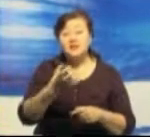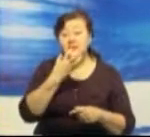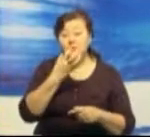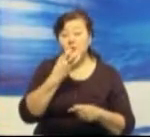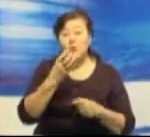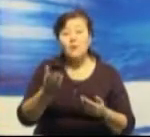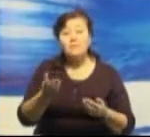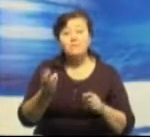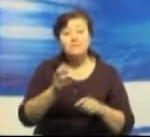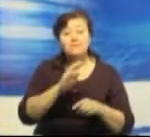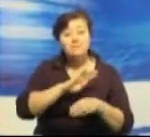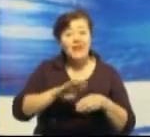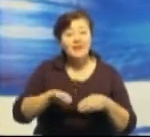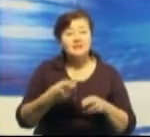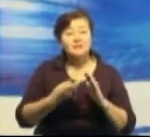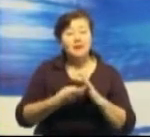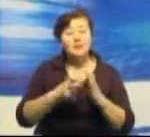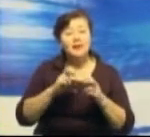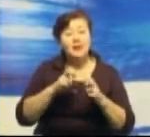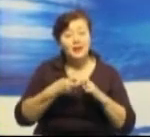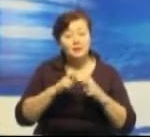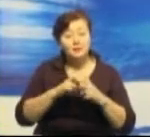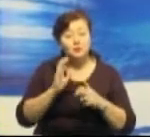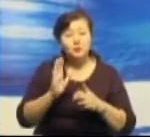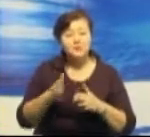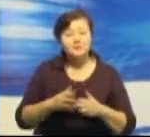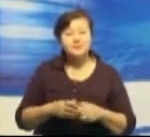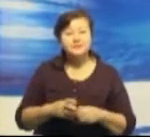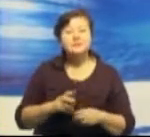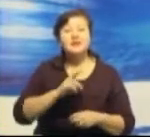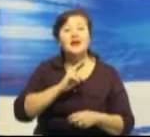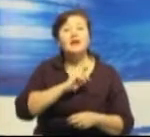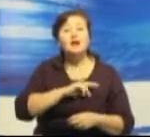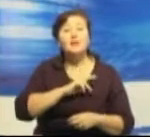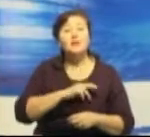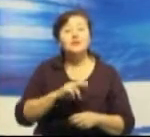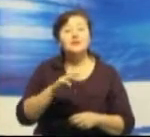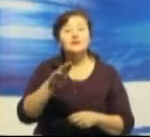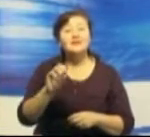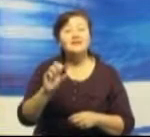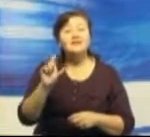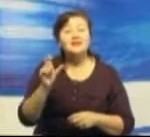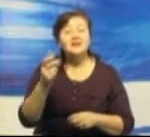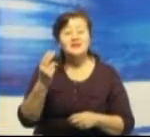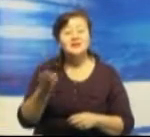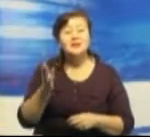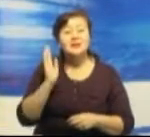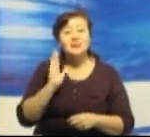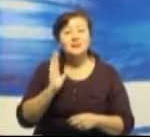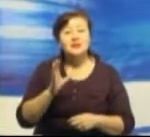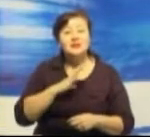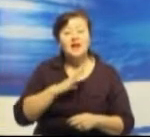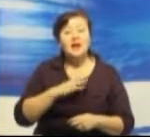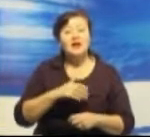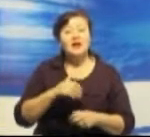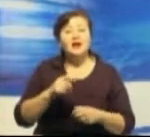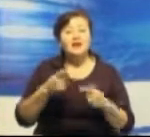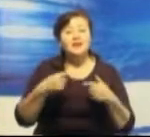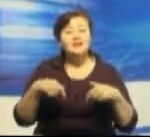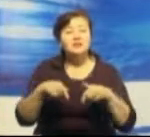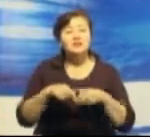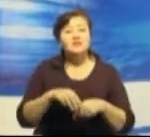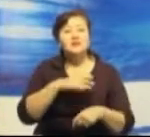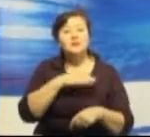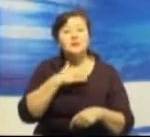представители теплоснабжающего предприятия. Работники Теплокоммунэнерго на протяжении всего лета проводили активную подготовку к предстоящему отопительному